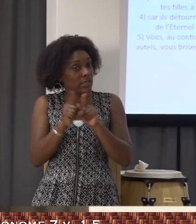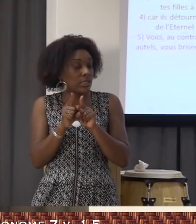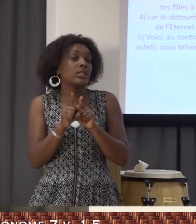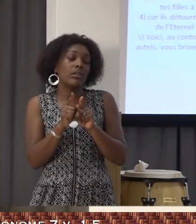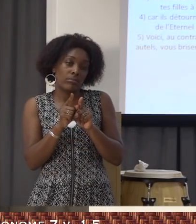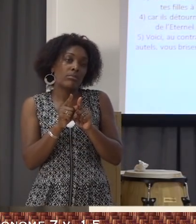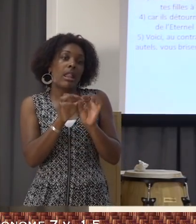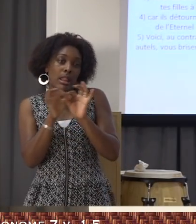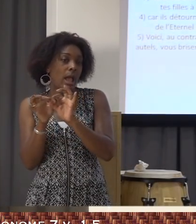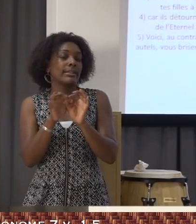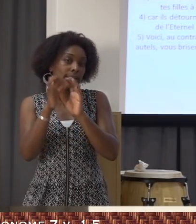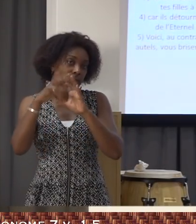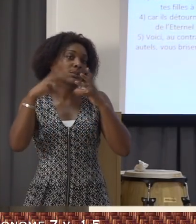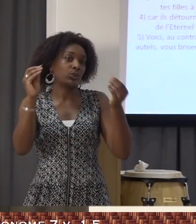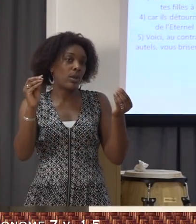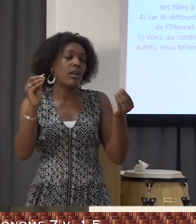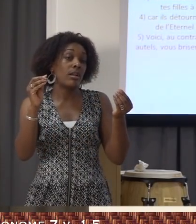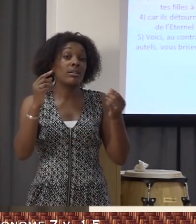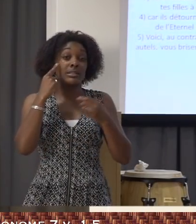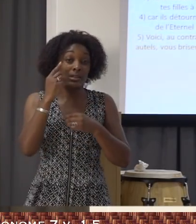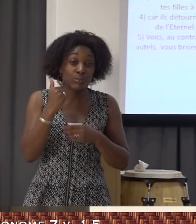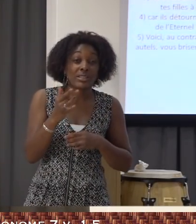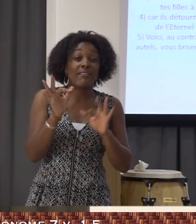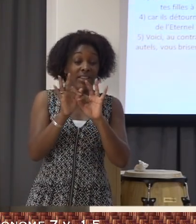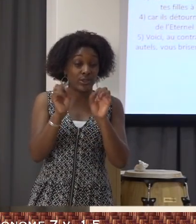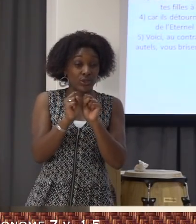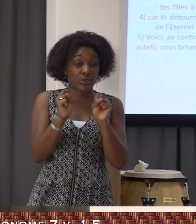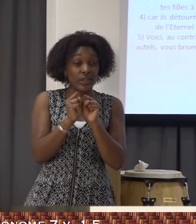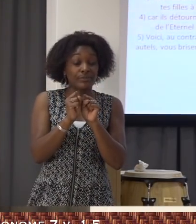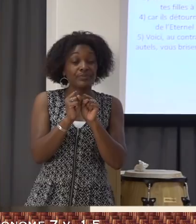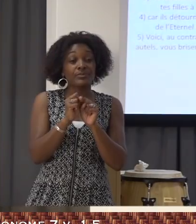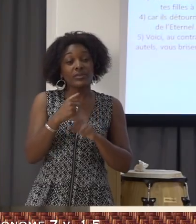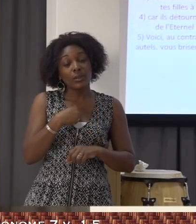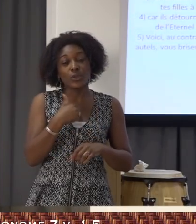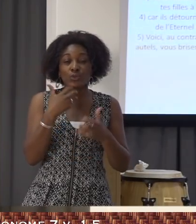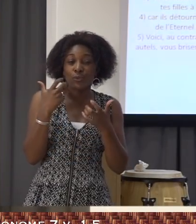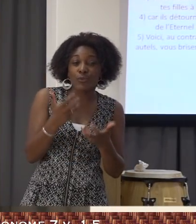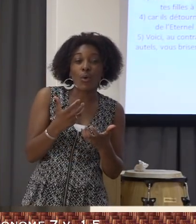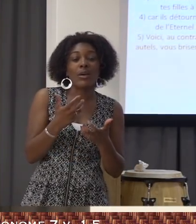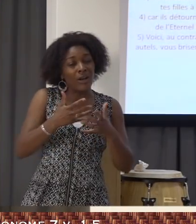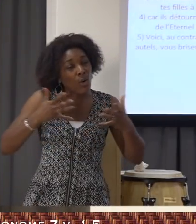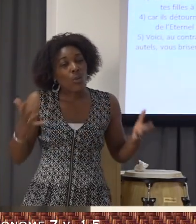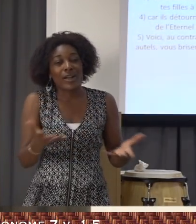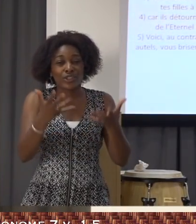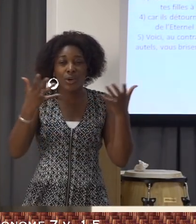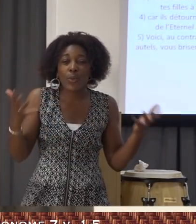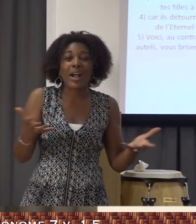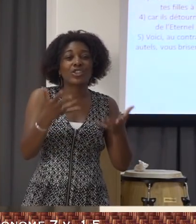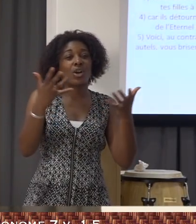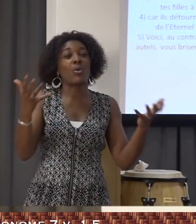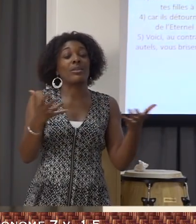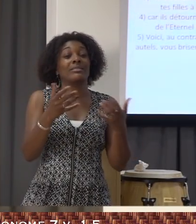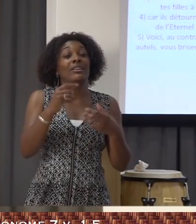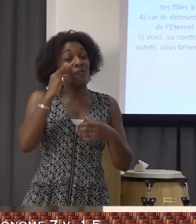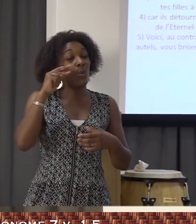spirituelle. C'est pourquoi, mes frères et sœurs, je vais vous exhorter à regarder